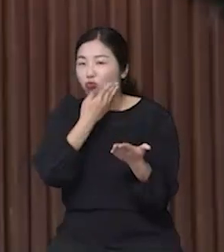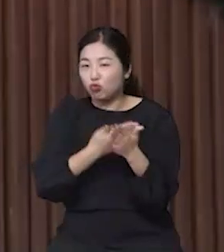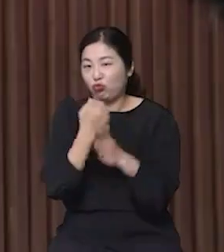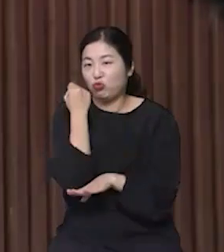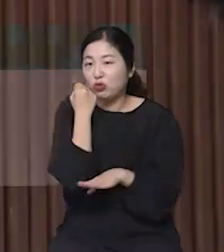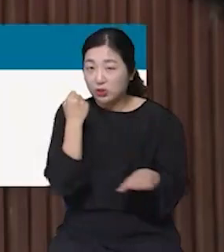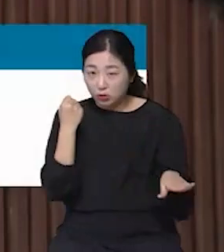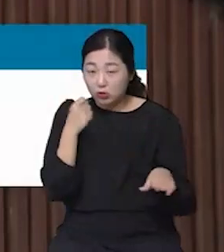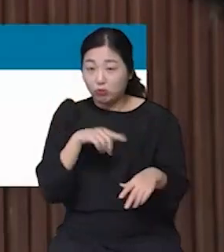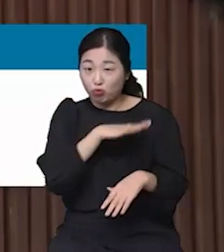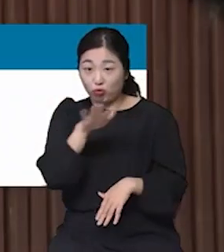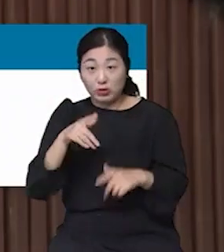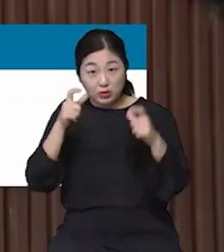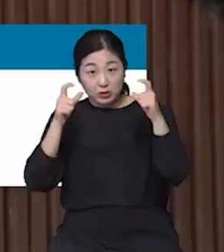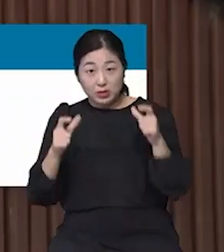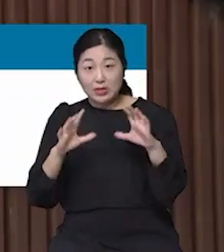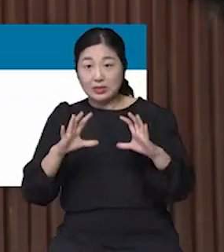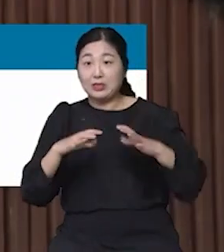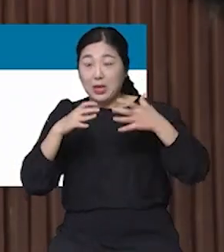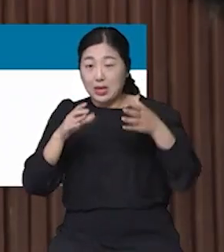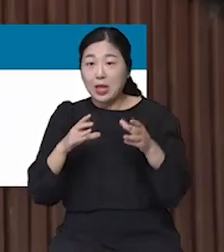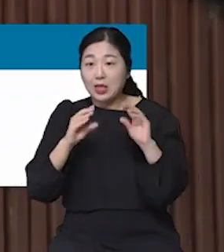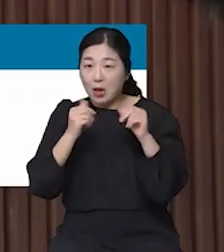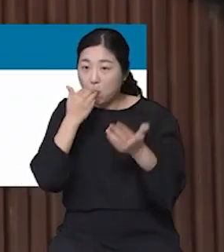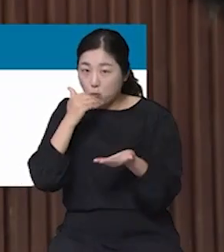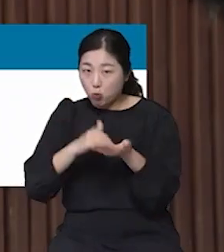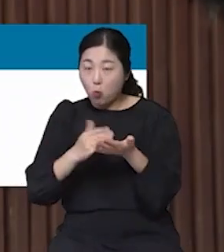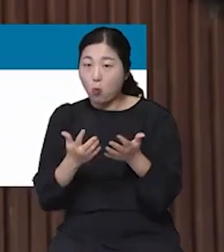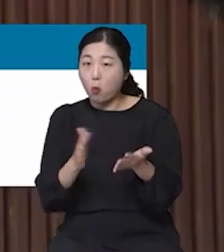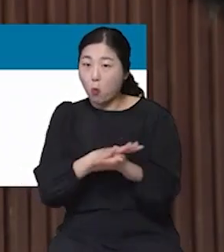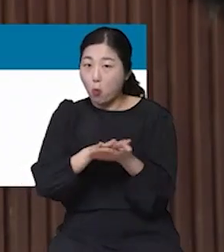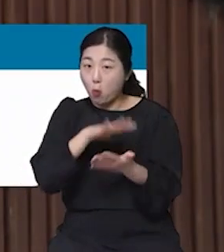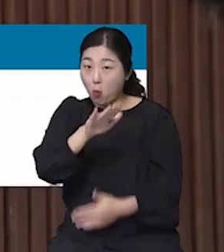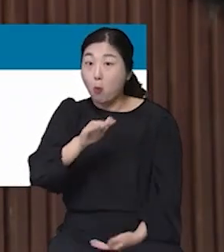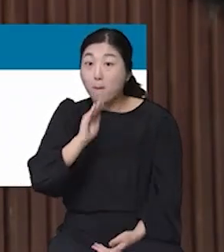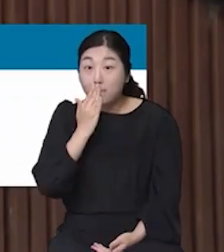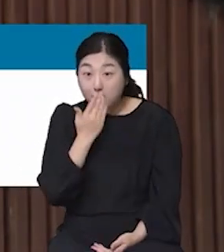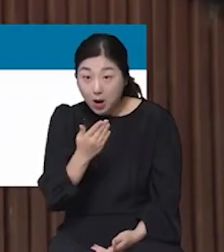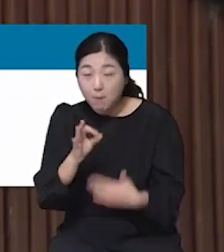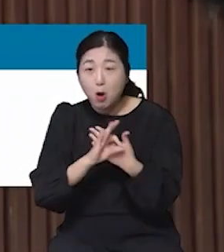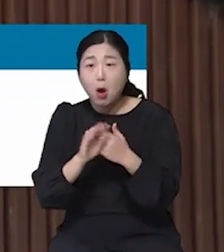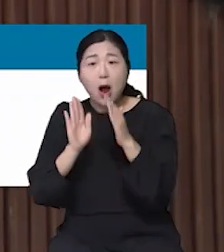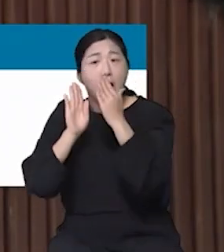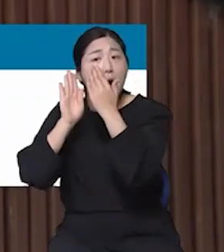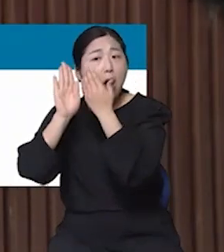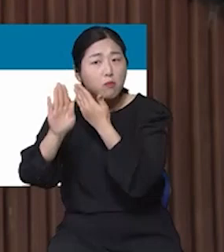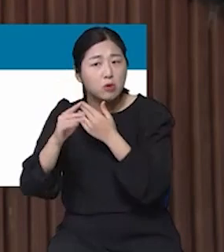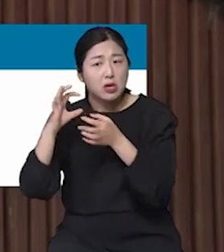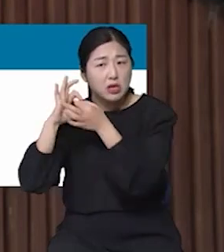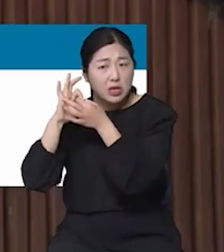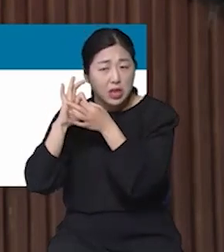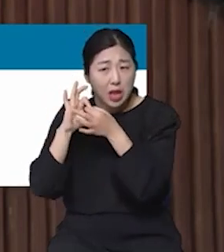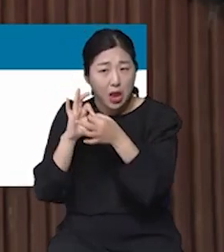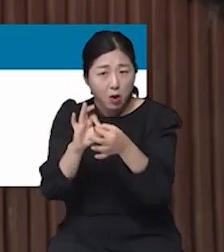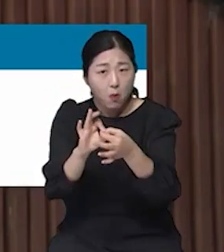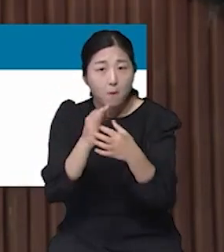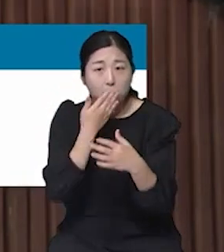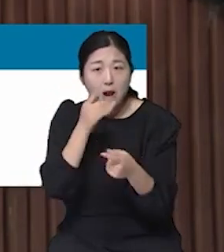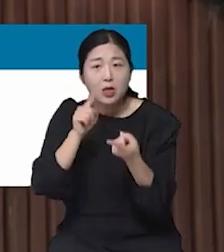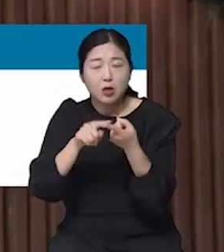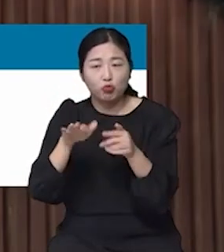같이 광역권이 세계 지질공원이 될 것인데 어떻게 해야만이 앞으로 지속 가능하겠느냐에 대해서